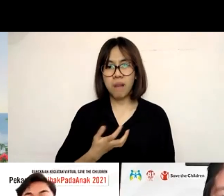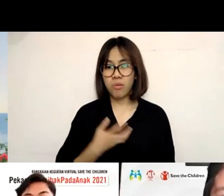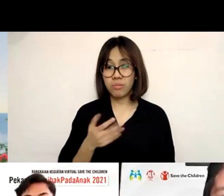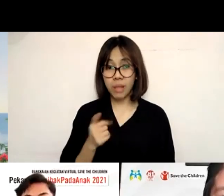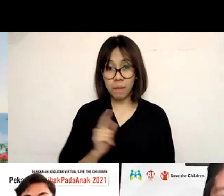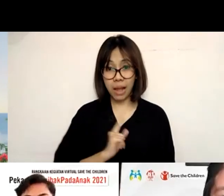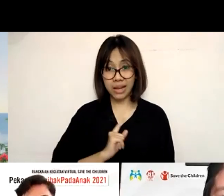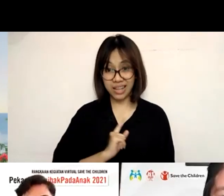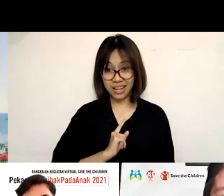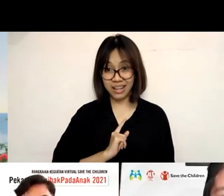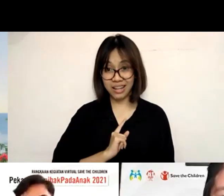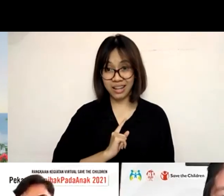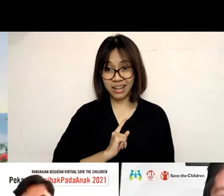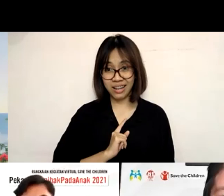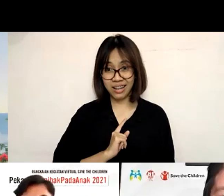pintarnya.